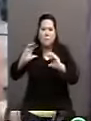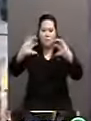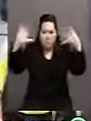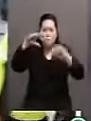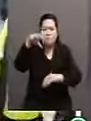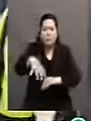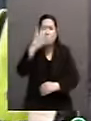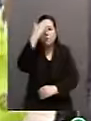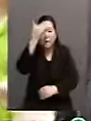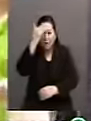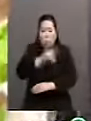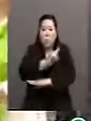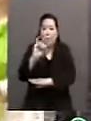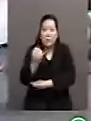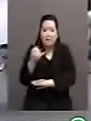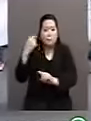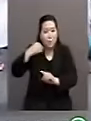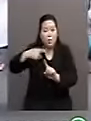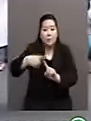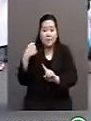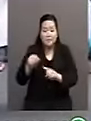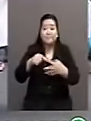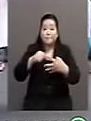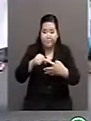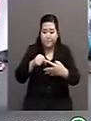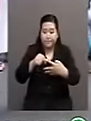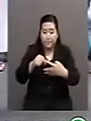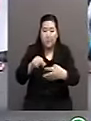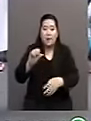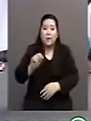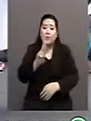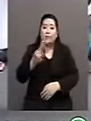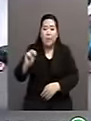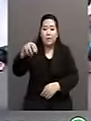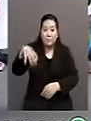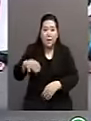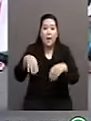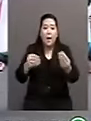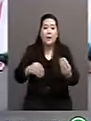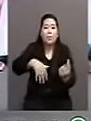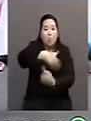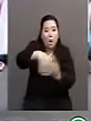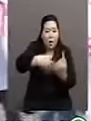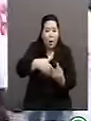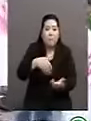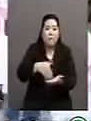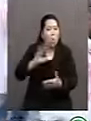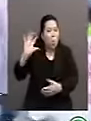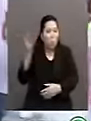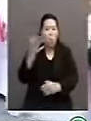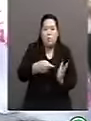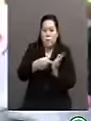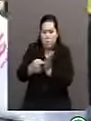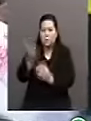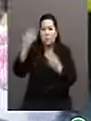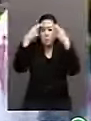วันจันทร์แรกของเดือนตุลาคมนี้สหประชาชาติกำหนดให้เป็นวันที่อยู่อาศัยโลกก็เลยถือโอกาสตรงนี้ไปยื่นถึงนายกนะครับ